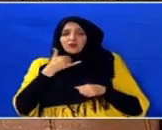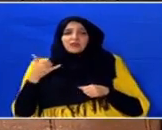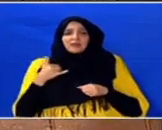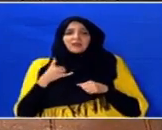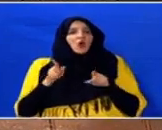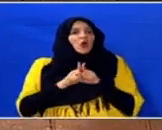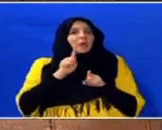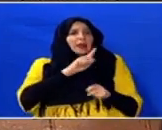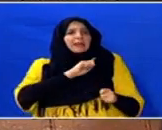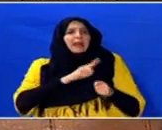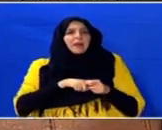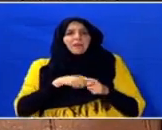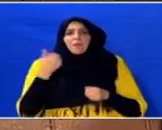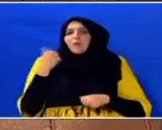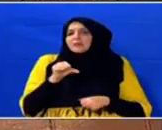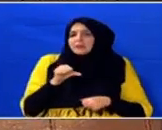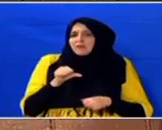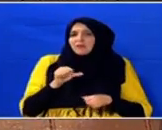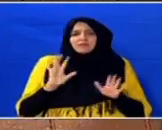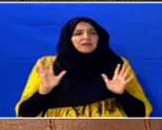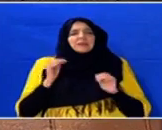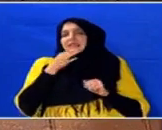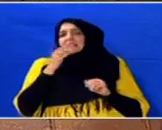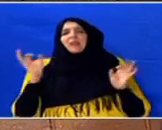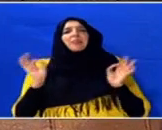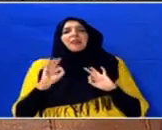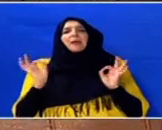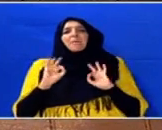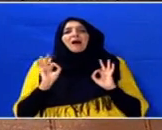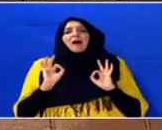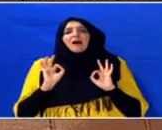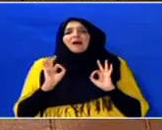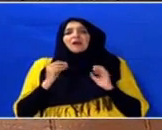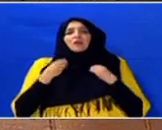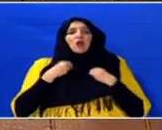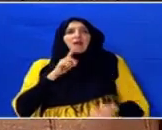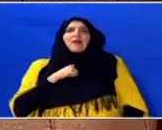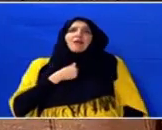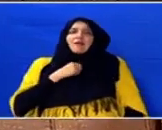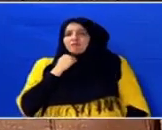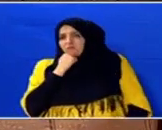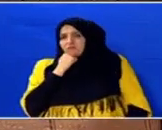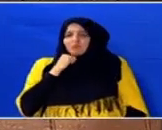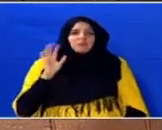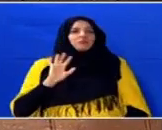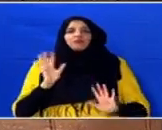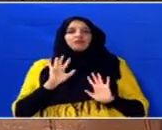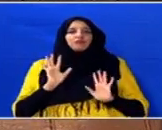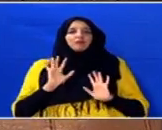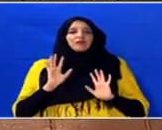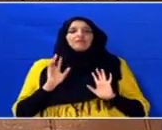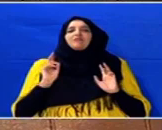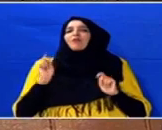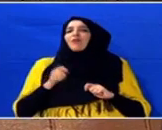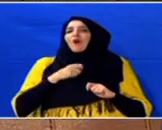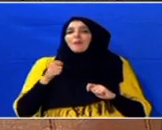حسب القدرة والإمكان، إذن فلا مجال لتأنيب الضمير. قولي لها